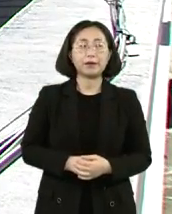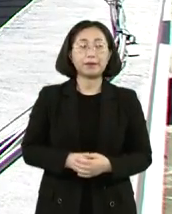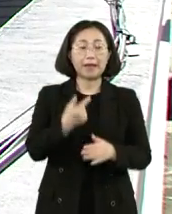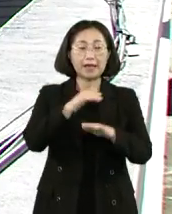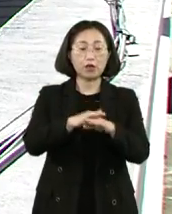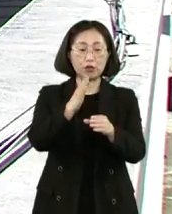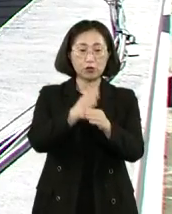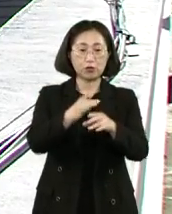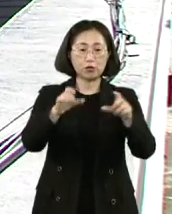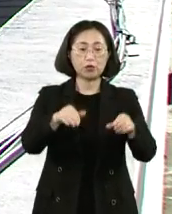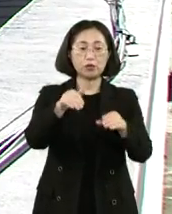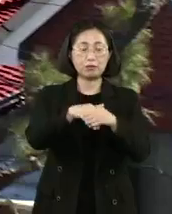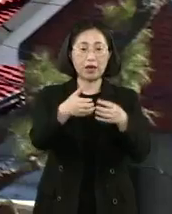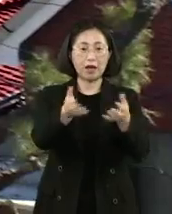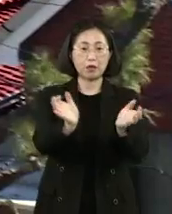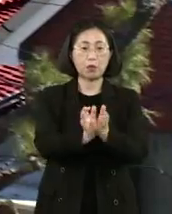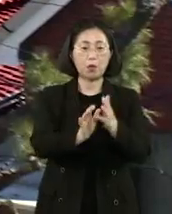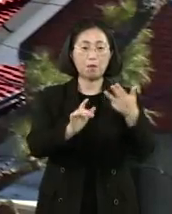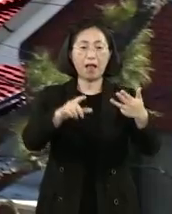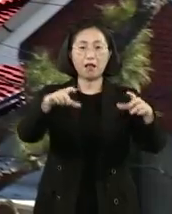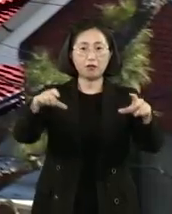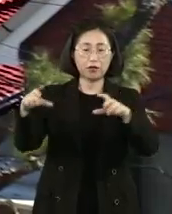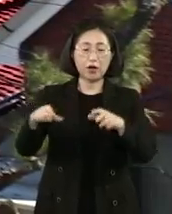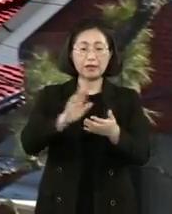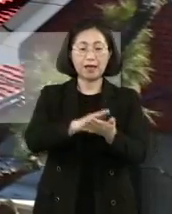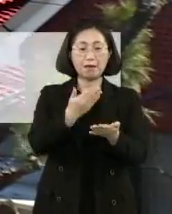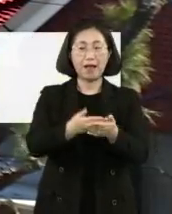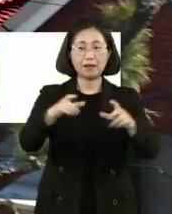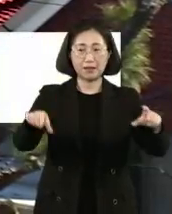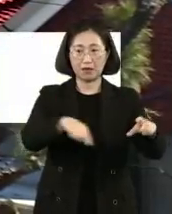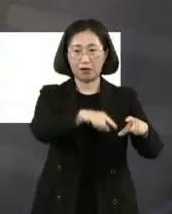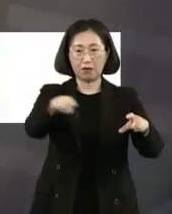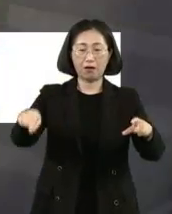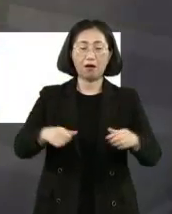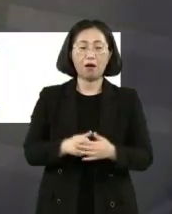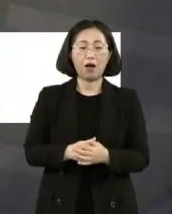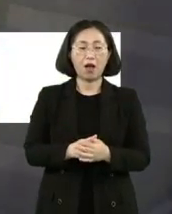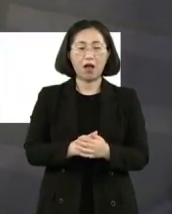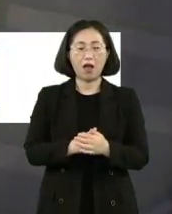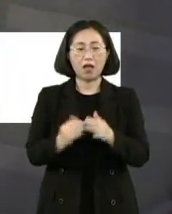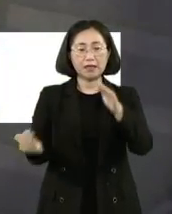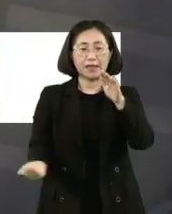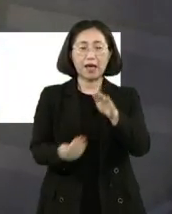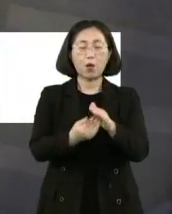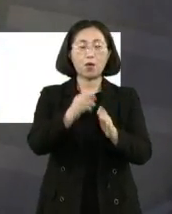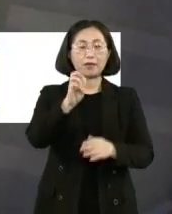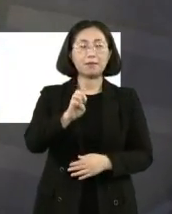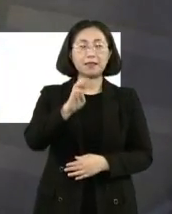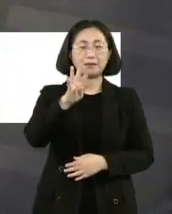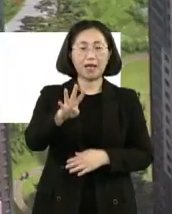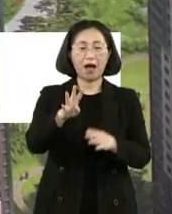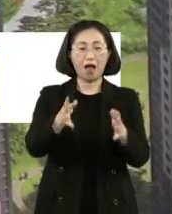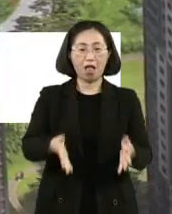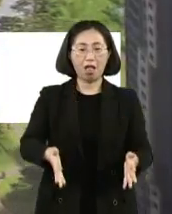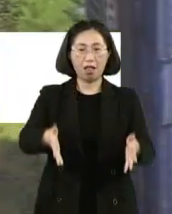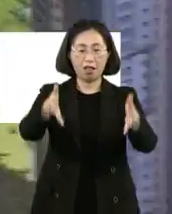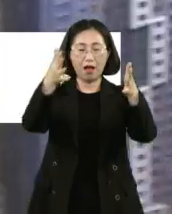대전 중구 문화 8구역 재개발 단지입니다. 이 단지에는 최고 34층 높이의